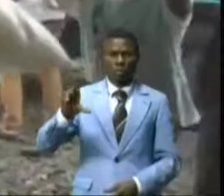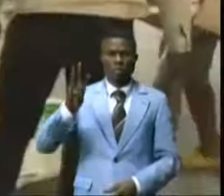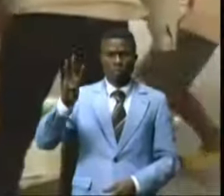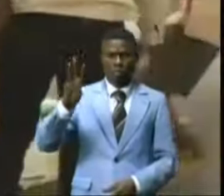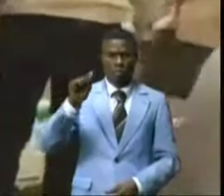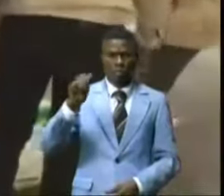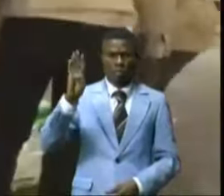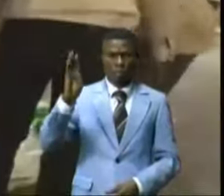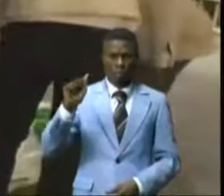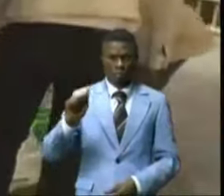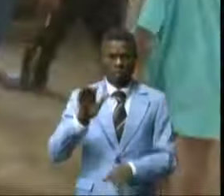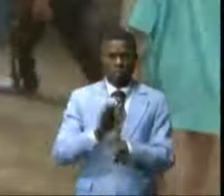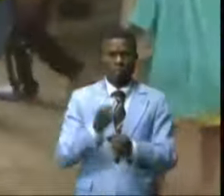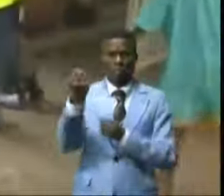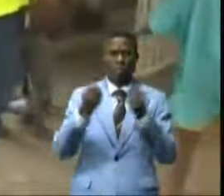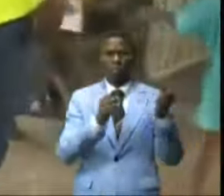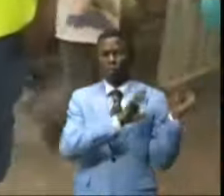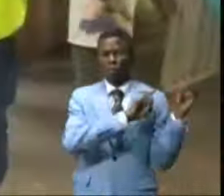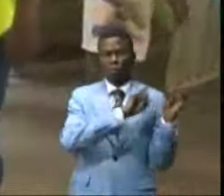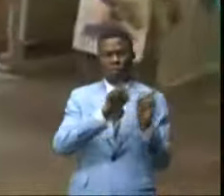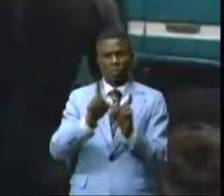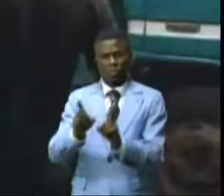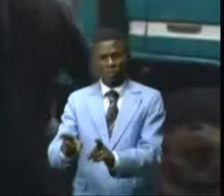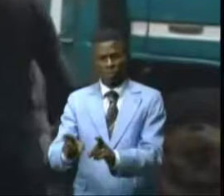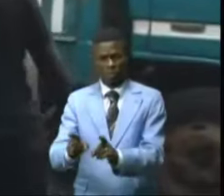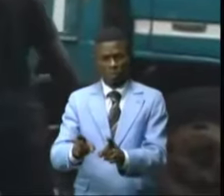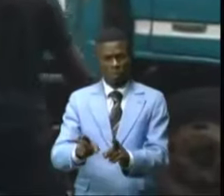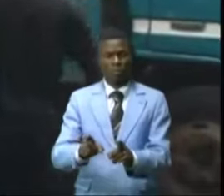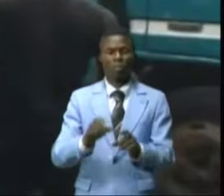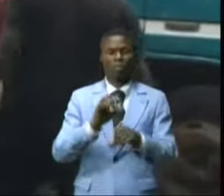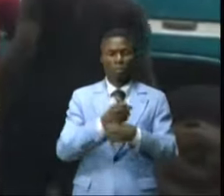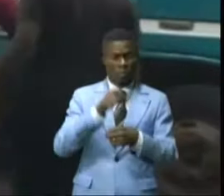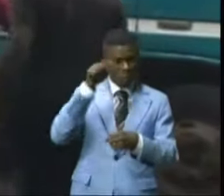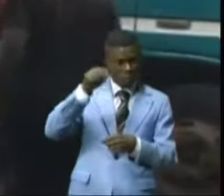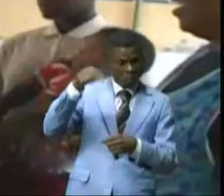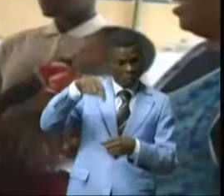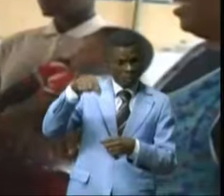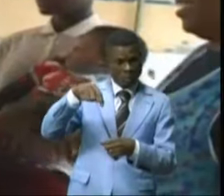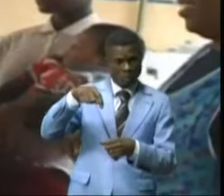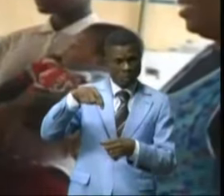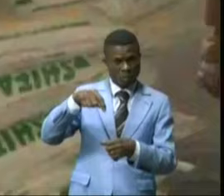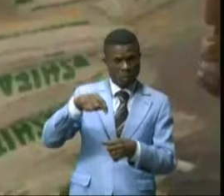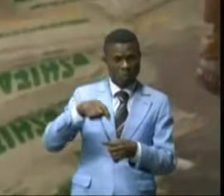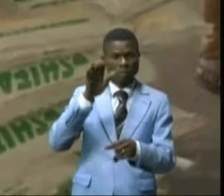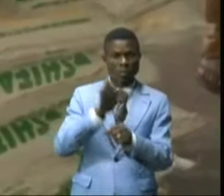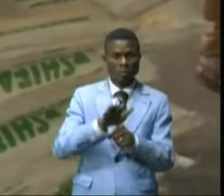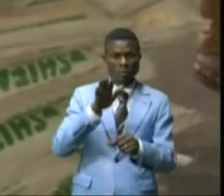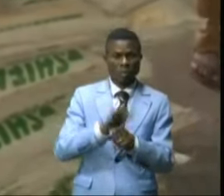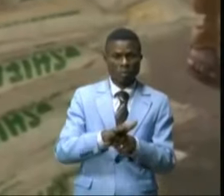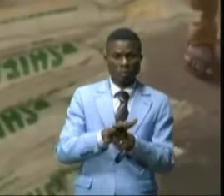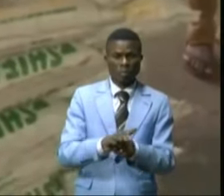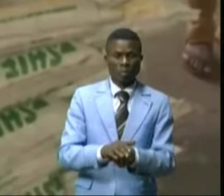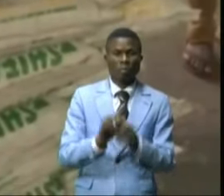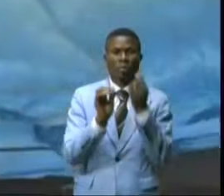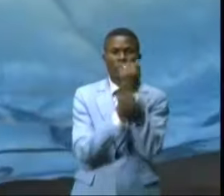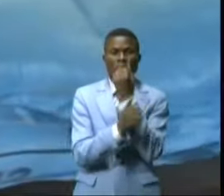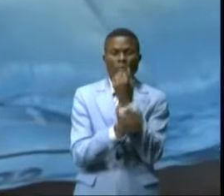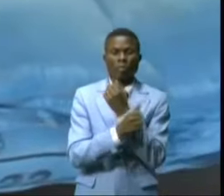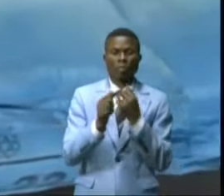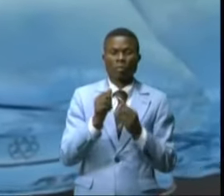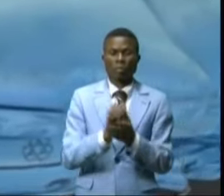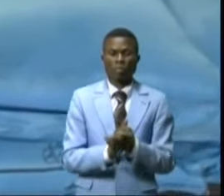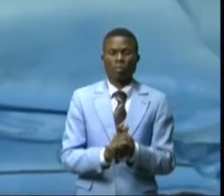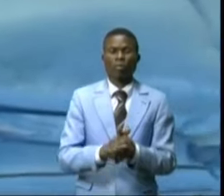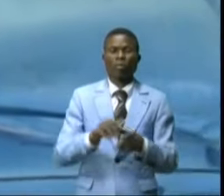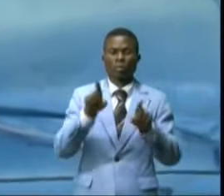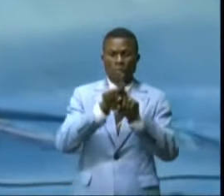du véhicule avec joie par les bénéficiaires étaient constitués entre autres d'une tonne et demie de semoule, d'une demi-tonne de